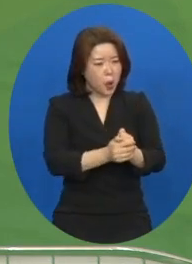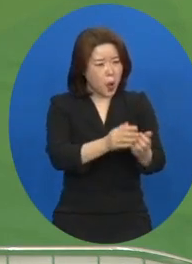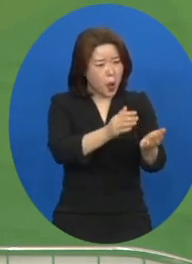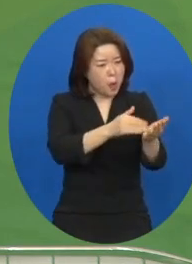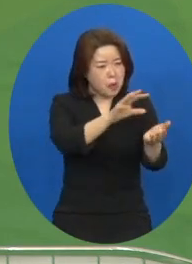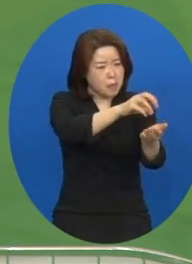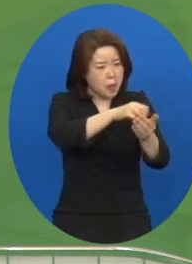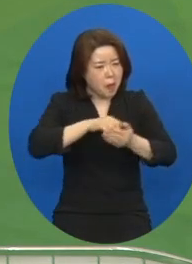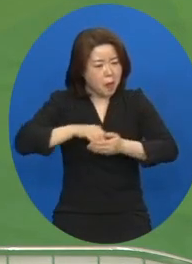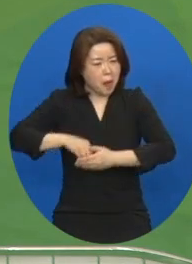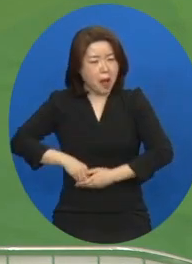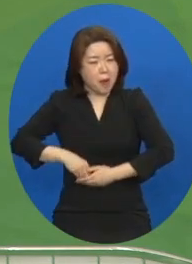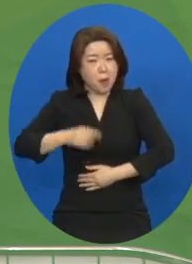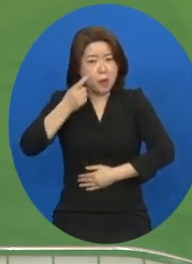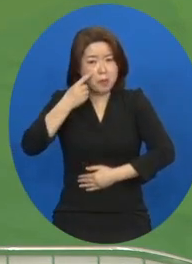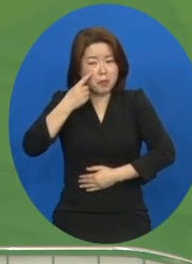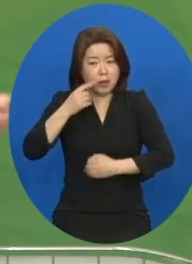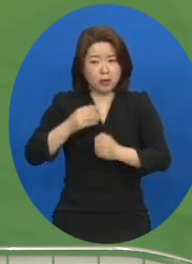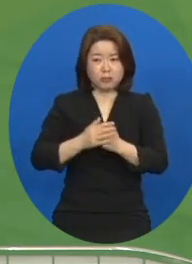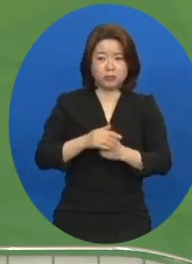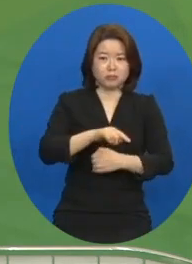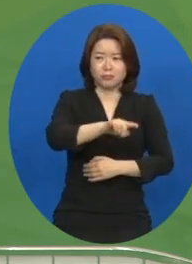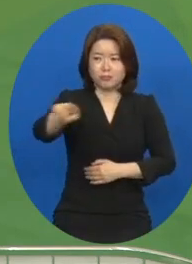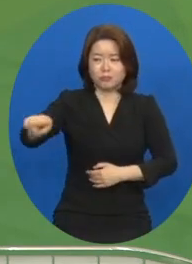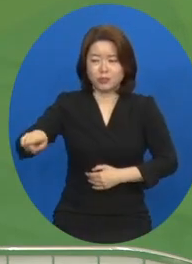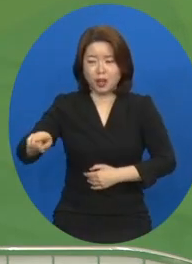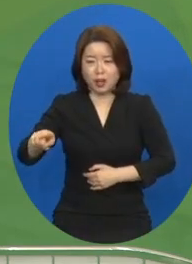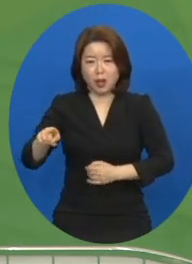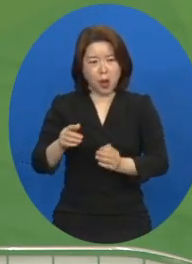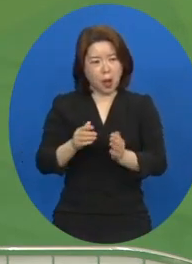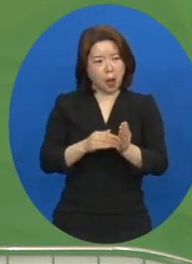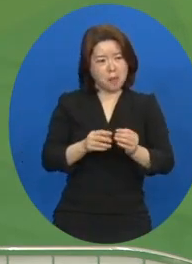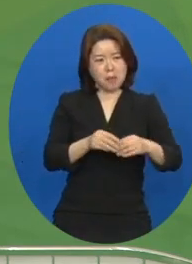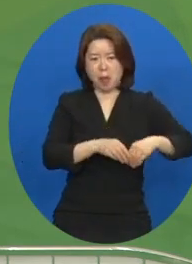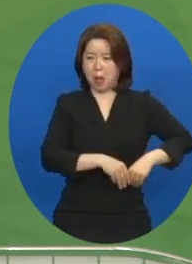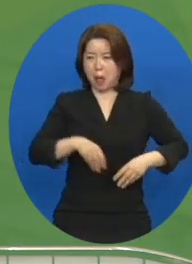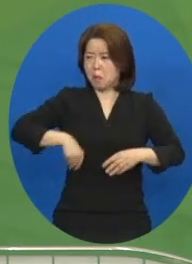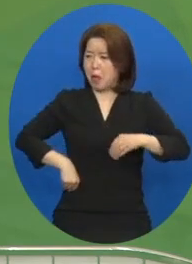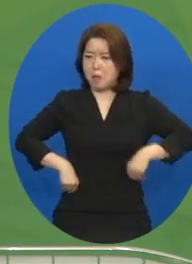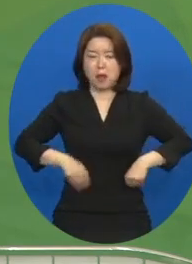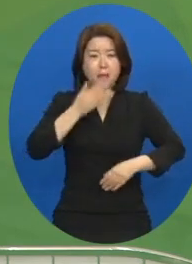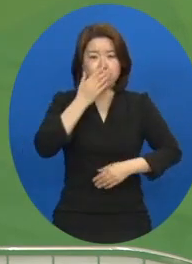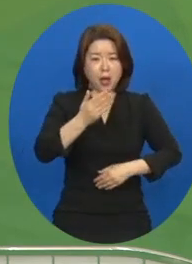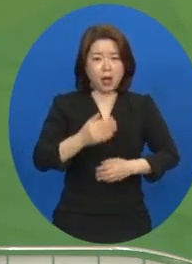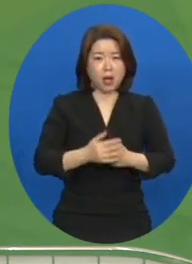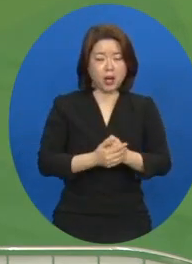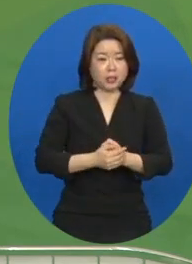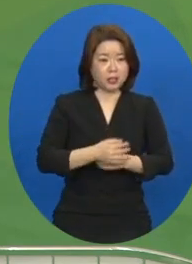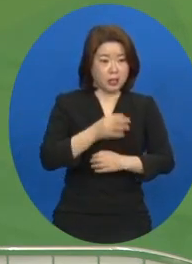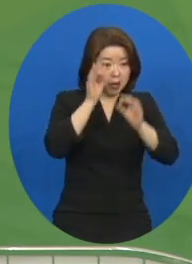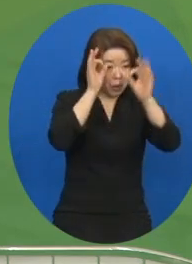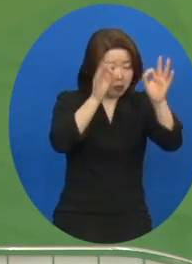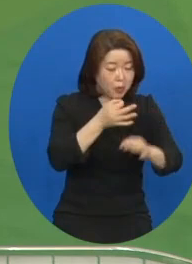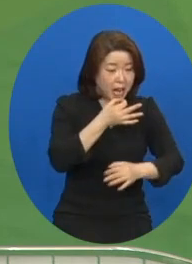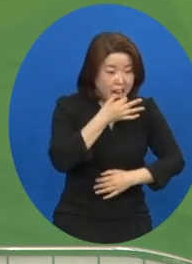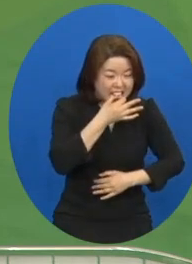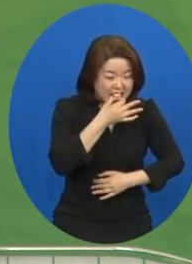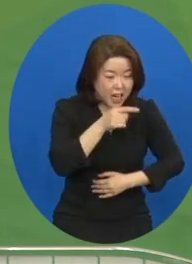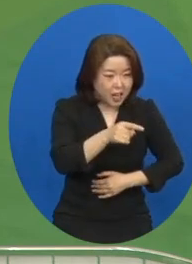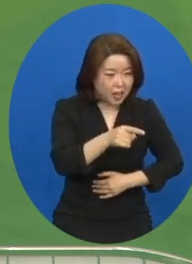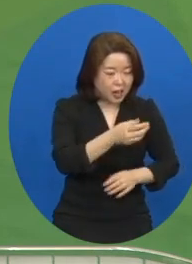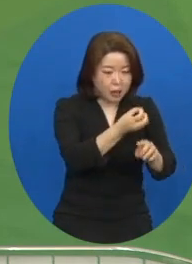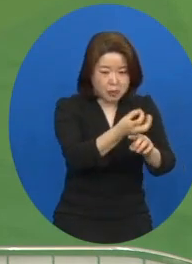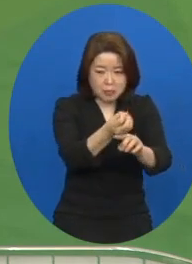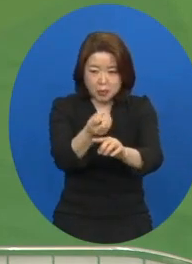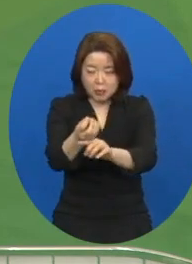보면 누구나 다 은근슬쩍 숨길 수 있다는 뜻이거든요. 그저 탐나는 거, 뭐 금덩이나 은덩이, 금은